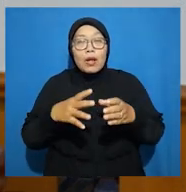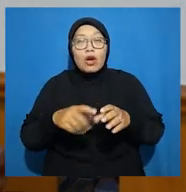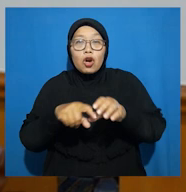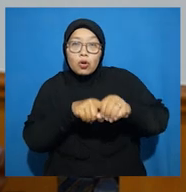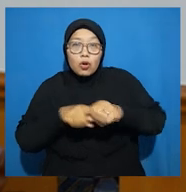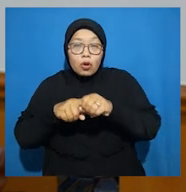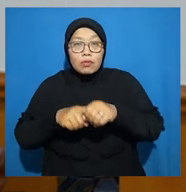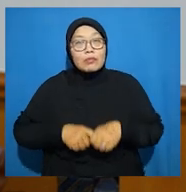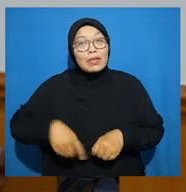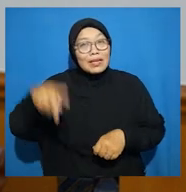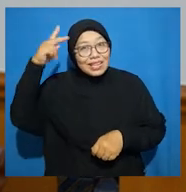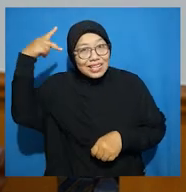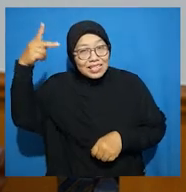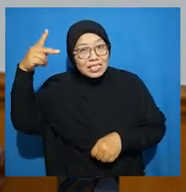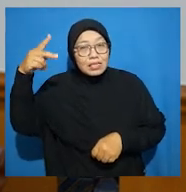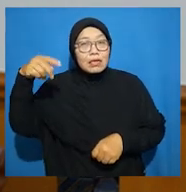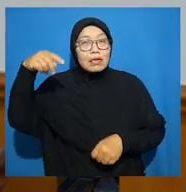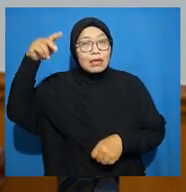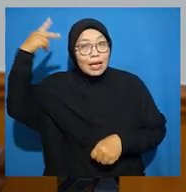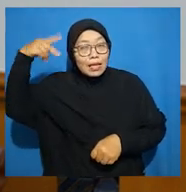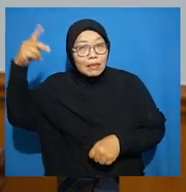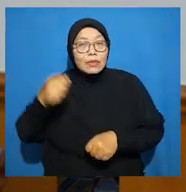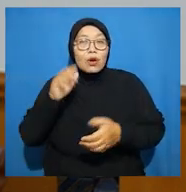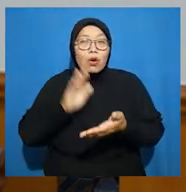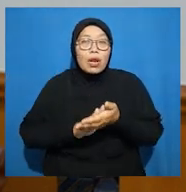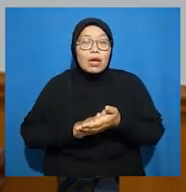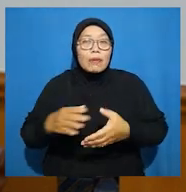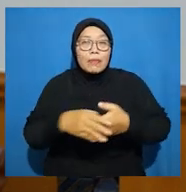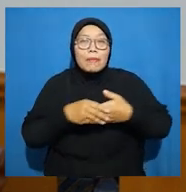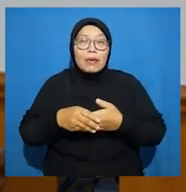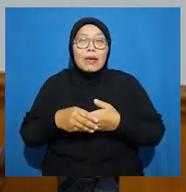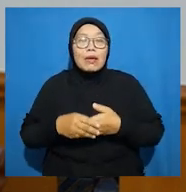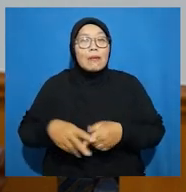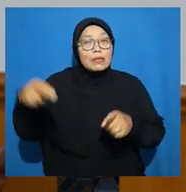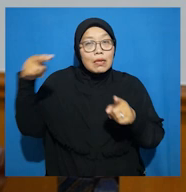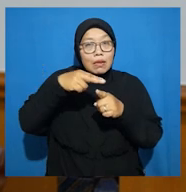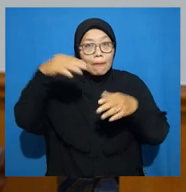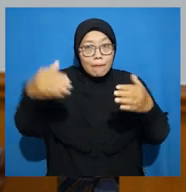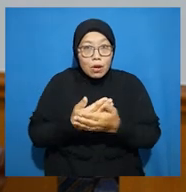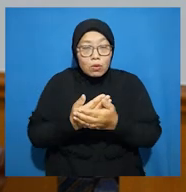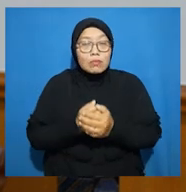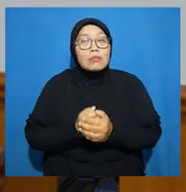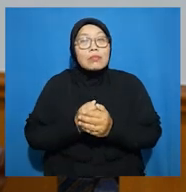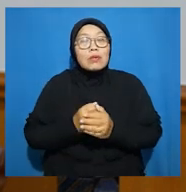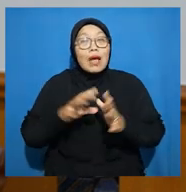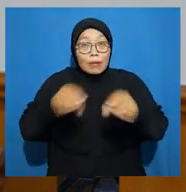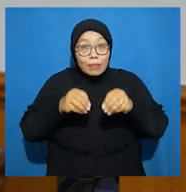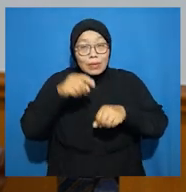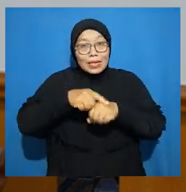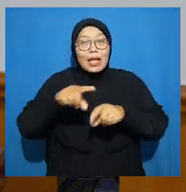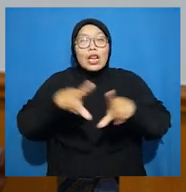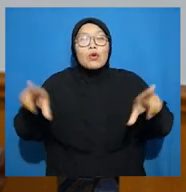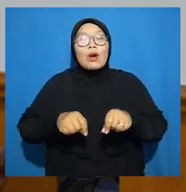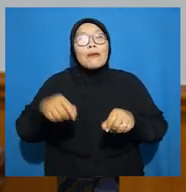kritis, dan kreatif. Kami juga berharap sekolah dapat membimbing peserta didik baru untuk beradaptasi dengan baik di lingkungan